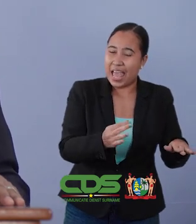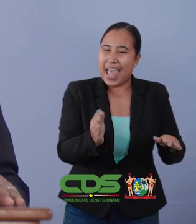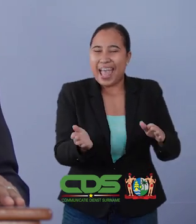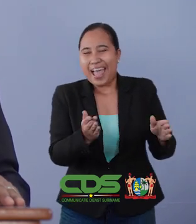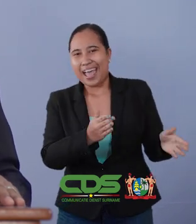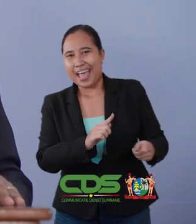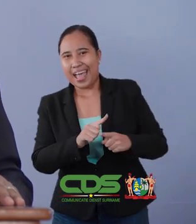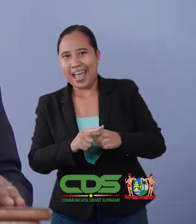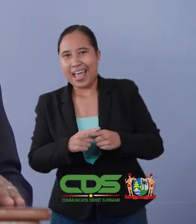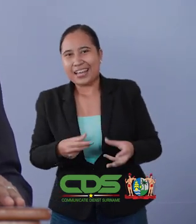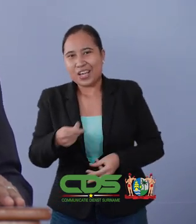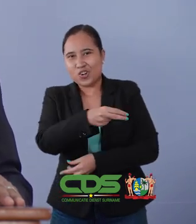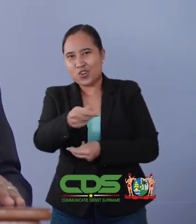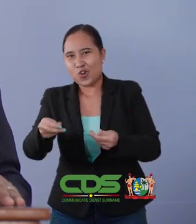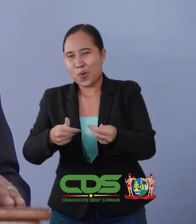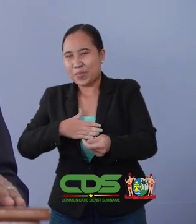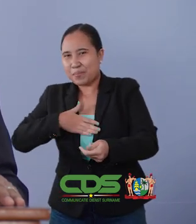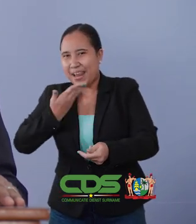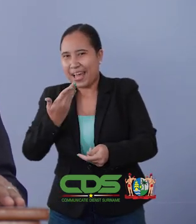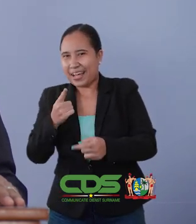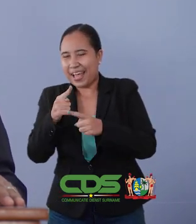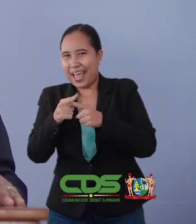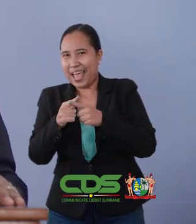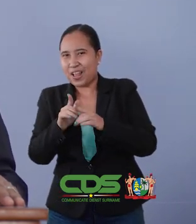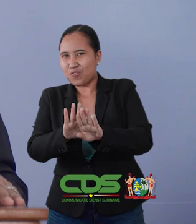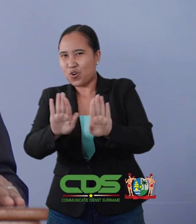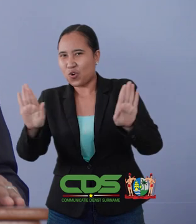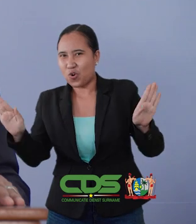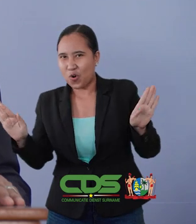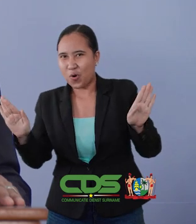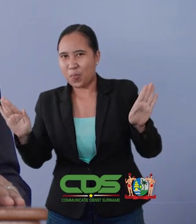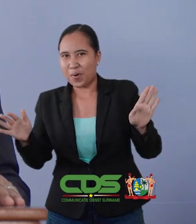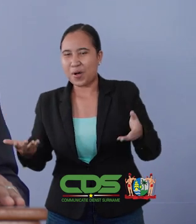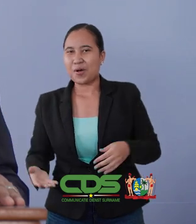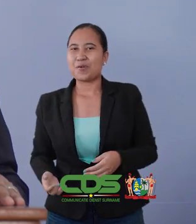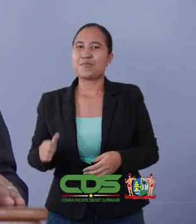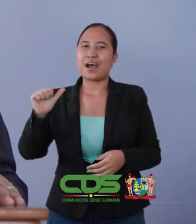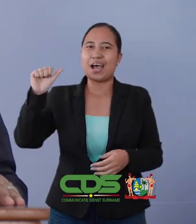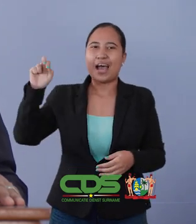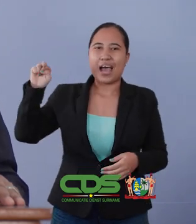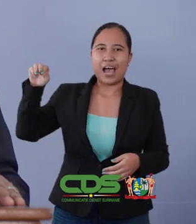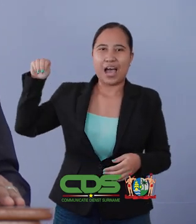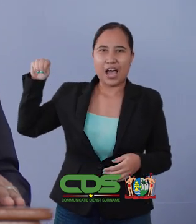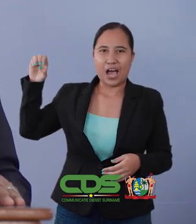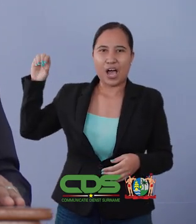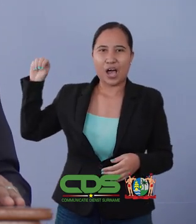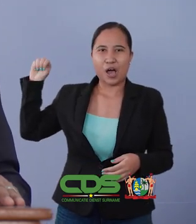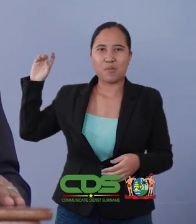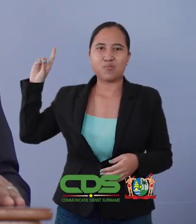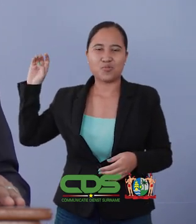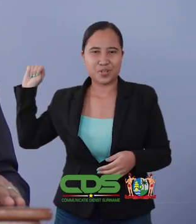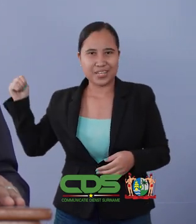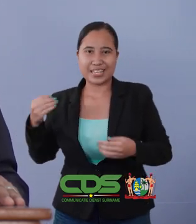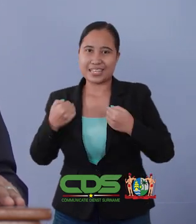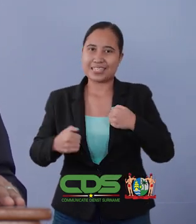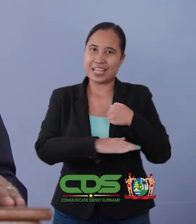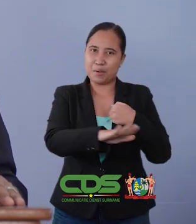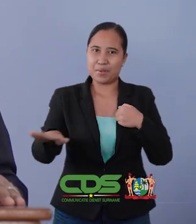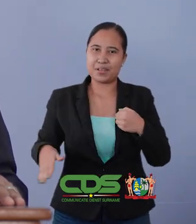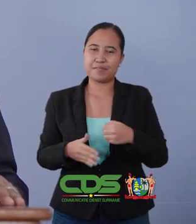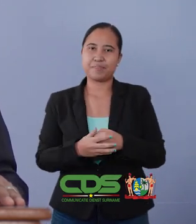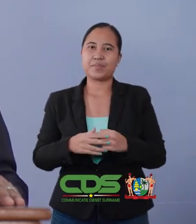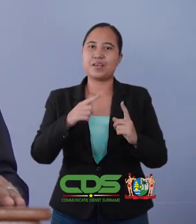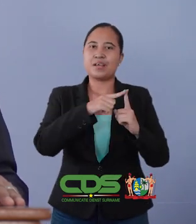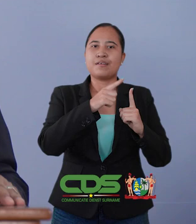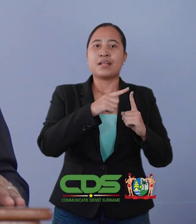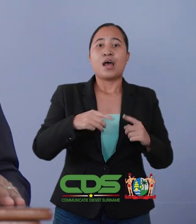het sociaal-economisch belang en het voorkomen van armoede in de samenleving. Landgenoten, vanaf